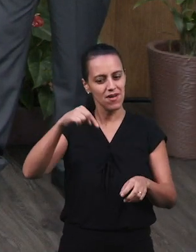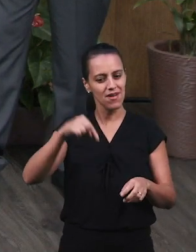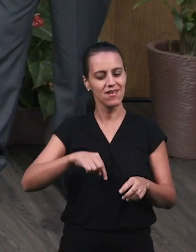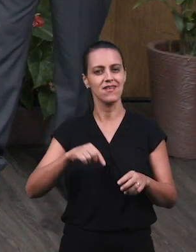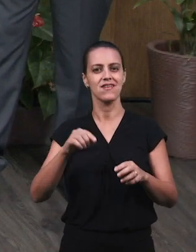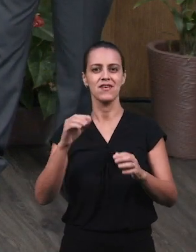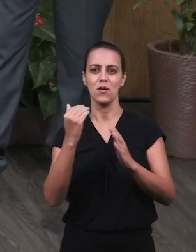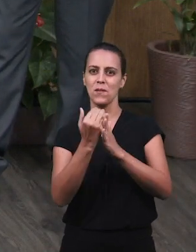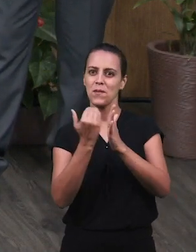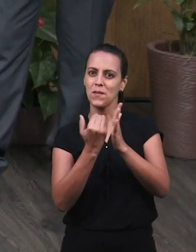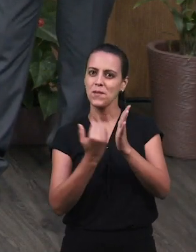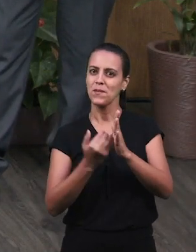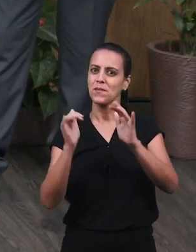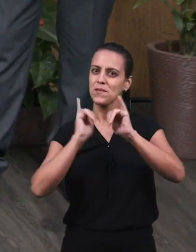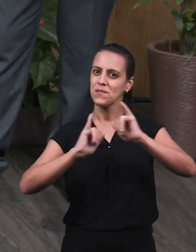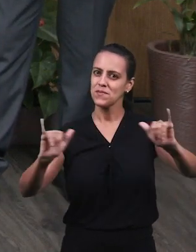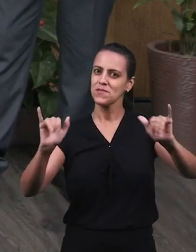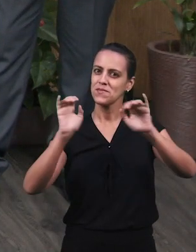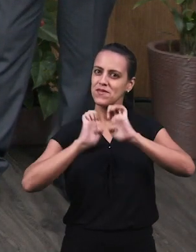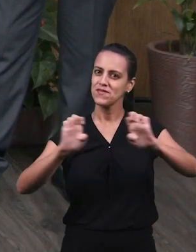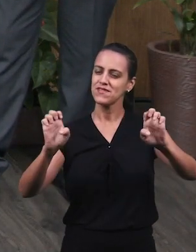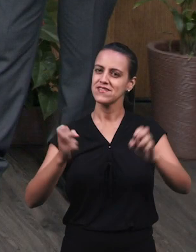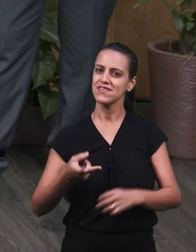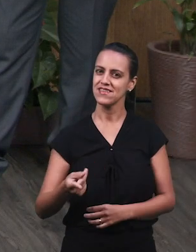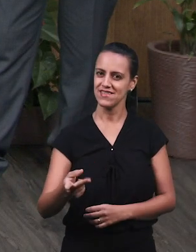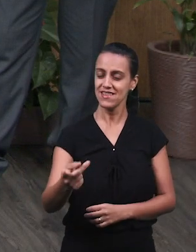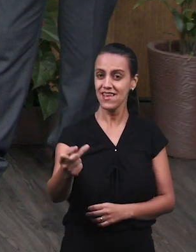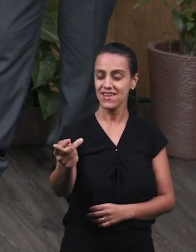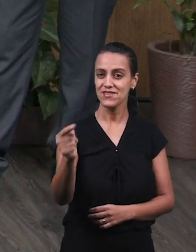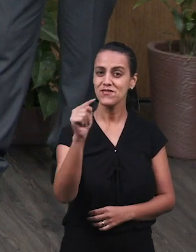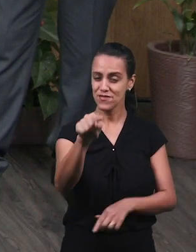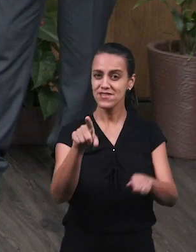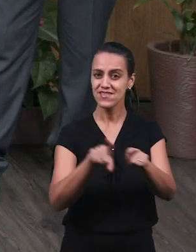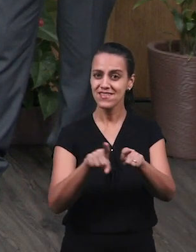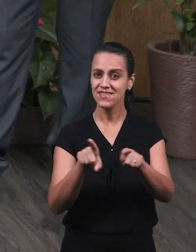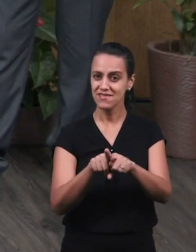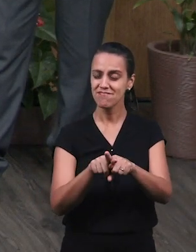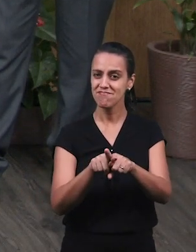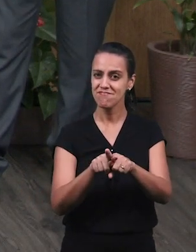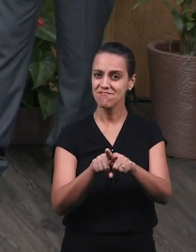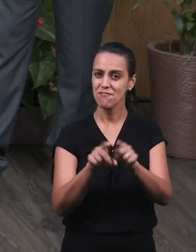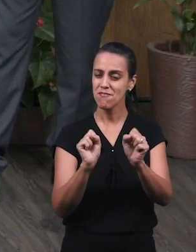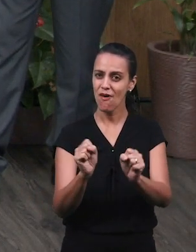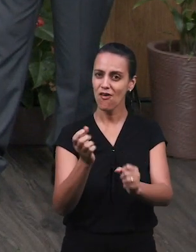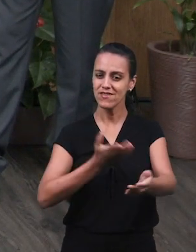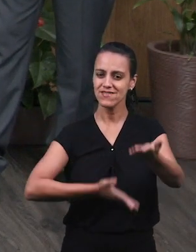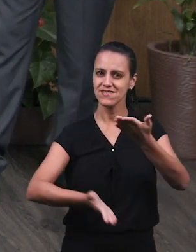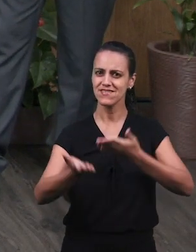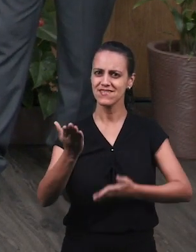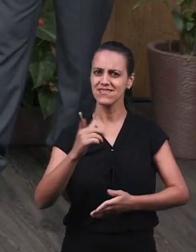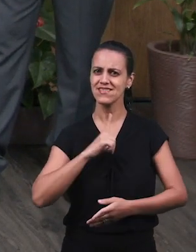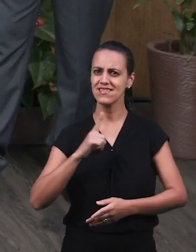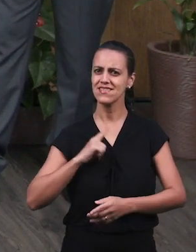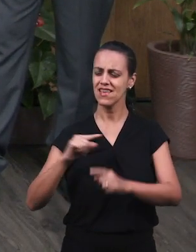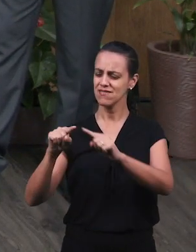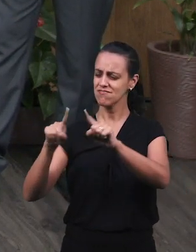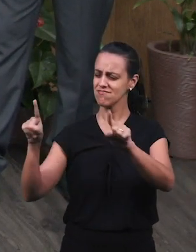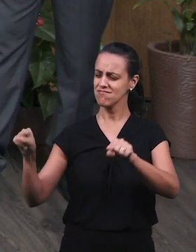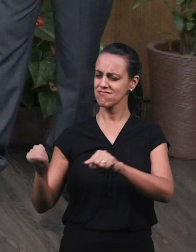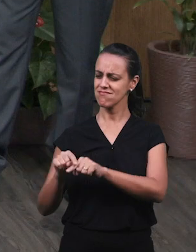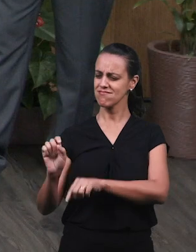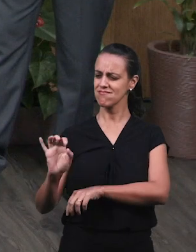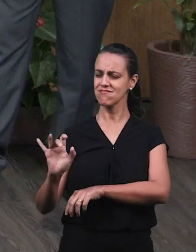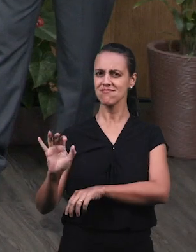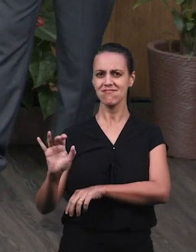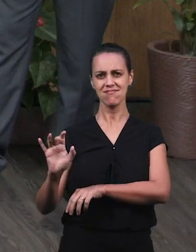l'Évangile éternel. Et vous aussi, vous pouvez participer. Vous voyez à l'écran un QR